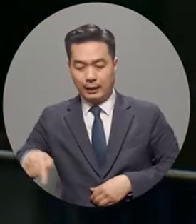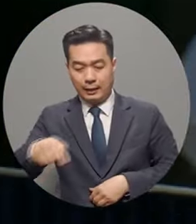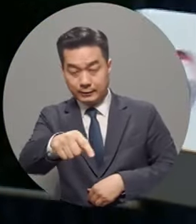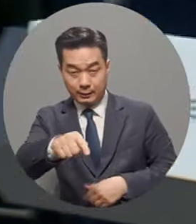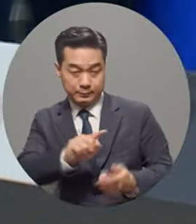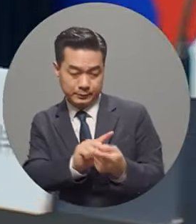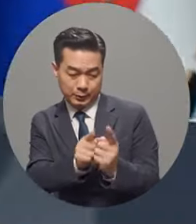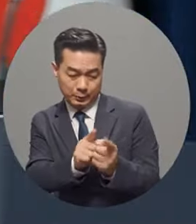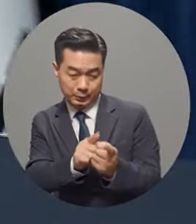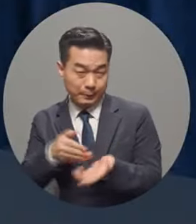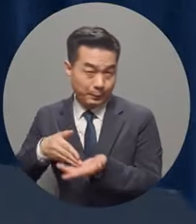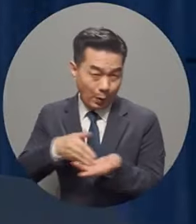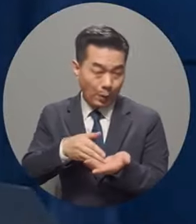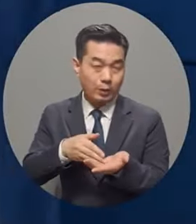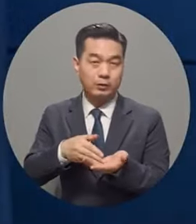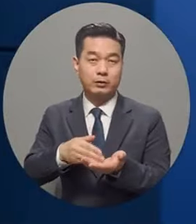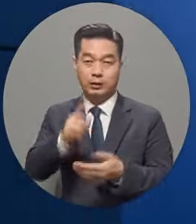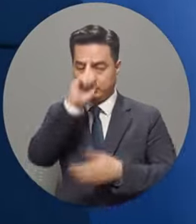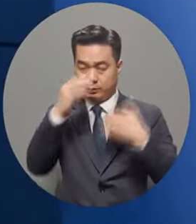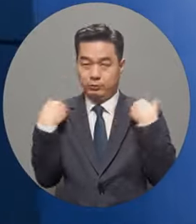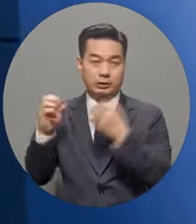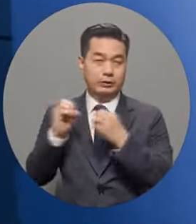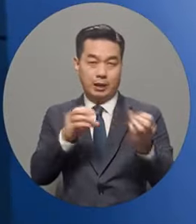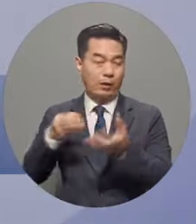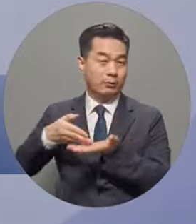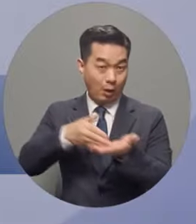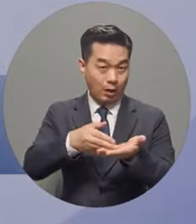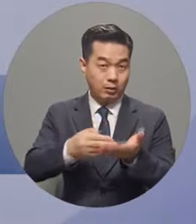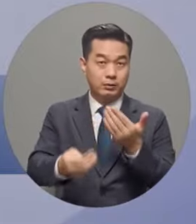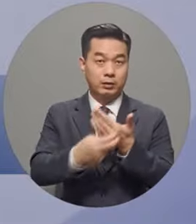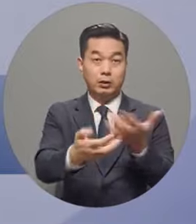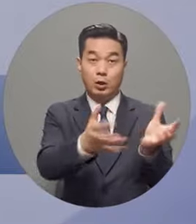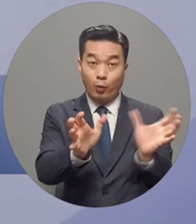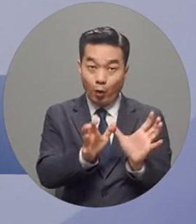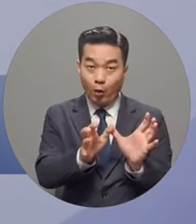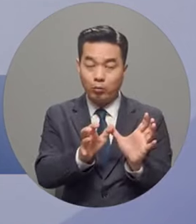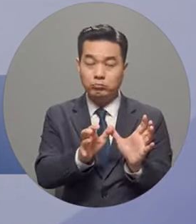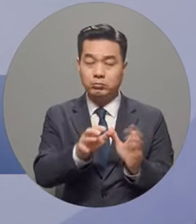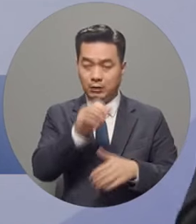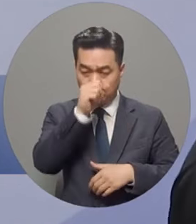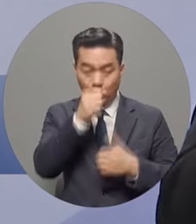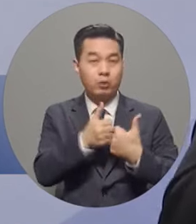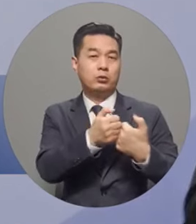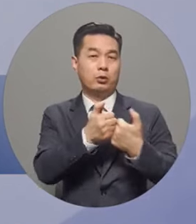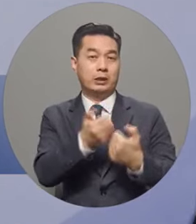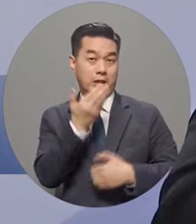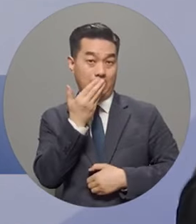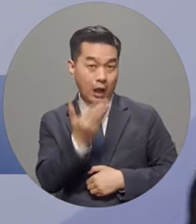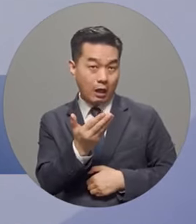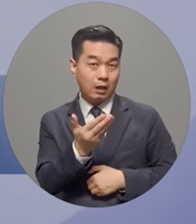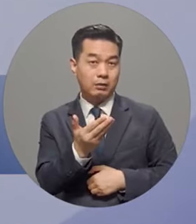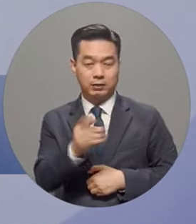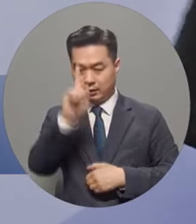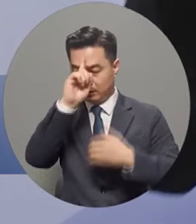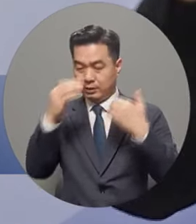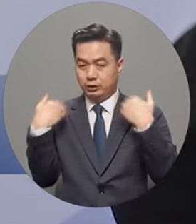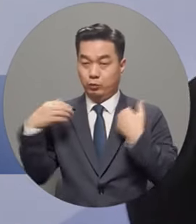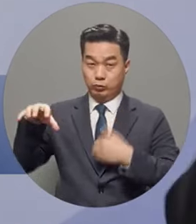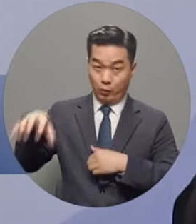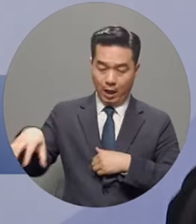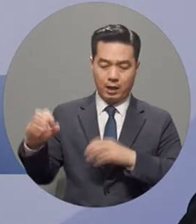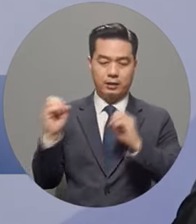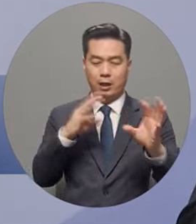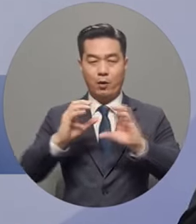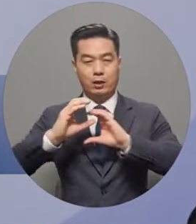정부는 거듭 대화를 촉구했습니다. 의료계에서도 합리적인 논의가 이루어질 수 있도록 정부와의 대화와